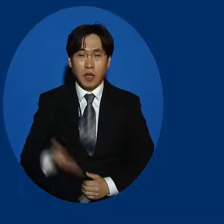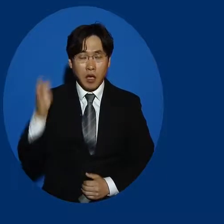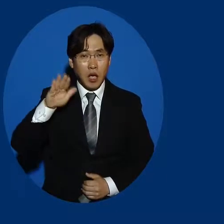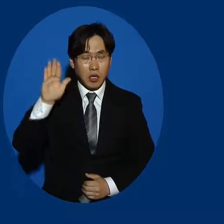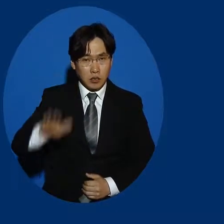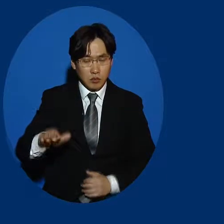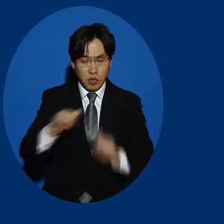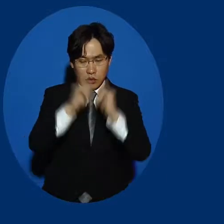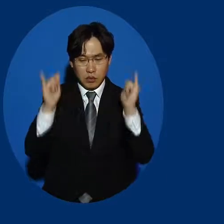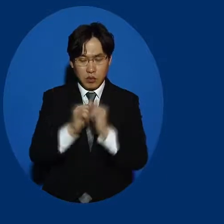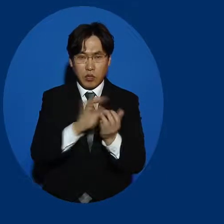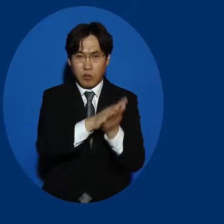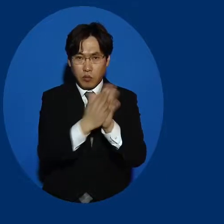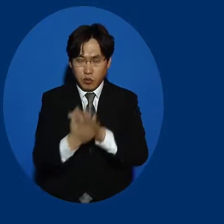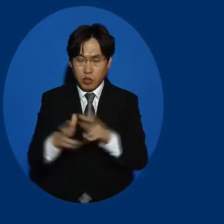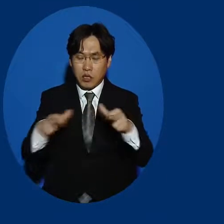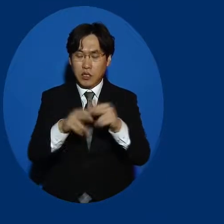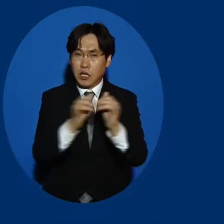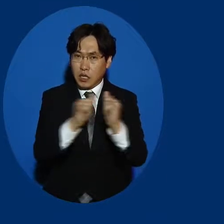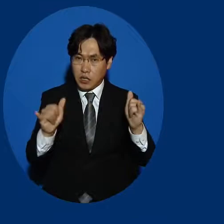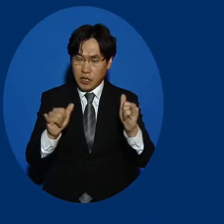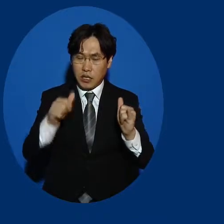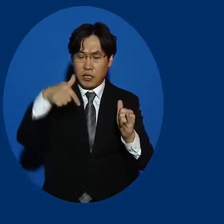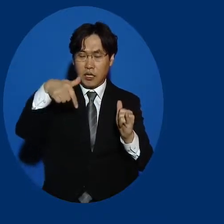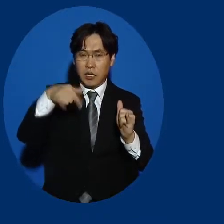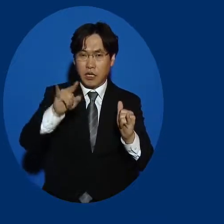하지만 이제 장애의 개념은